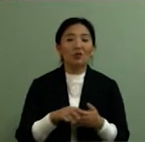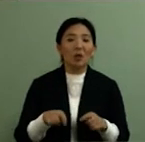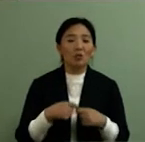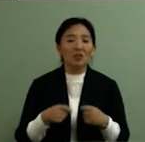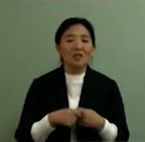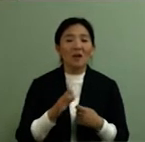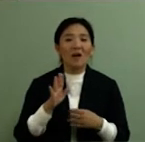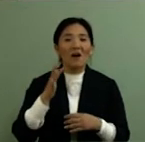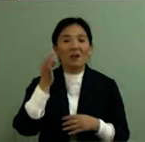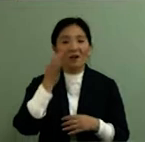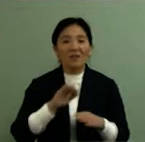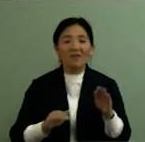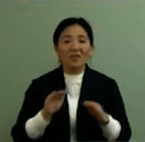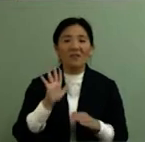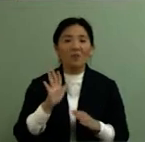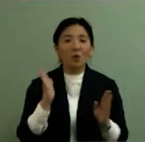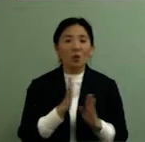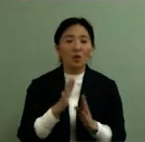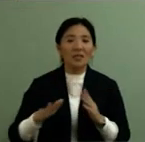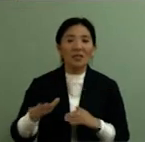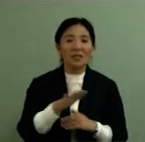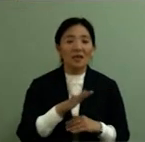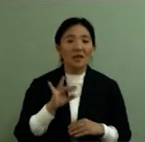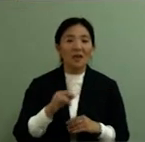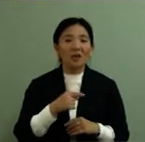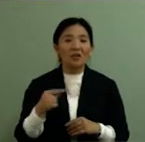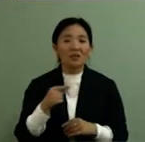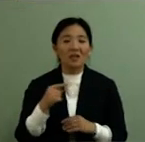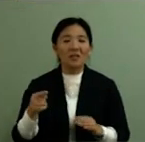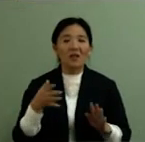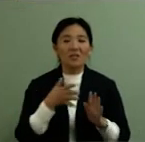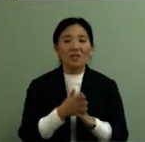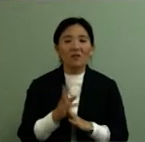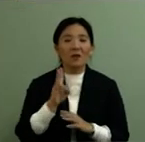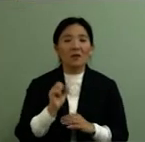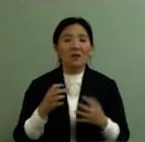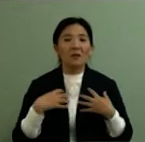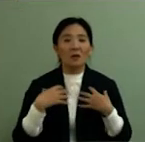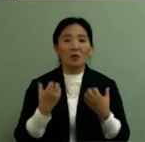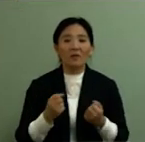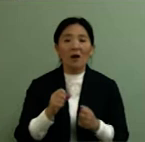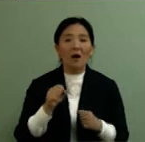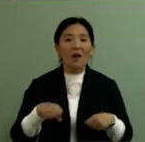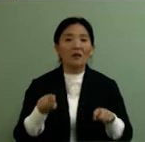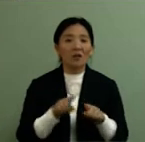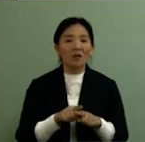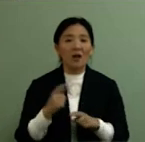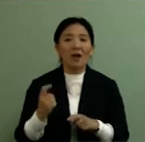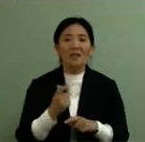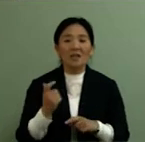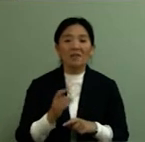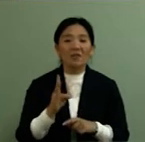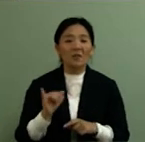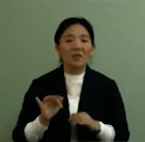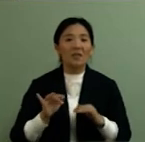равновесие в природной среде и отрицательно воздействующие на здоровье, а также